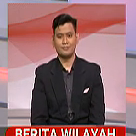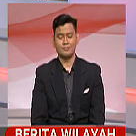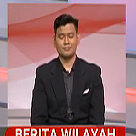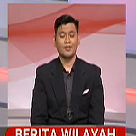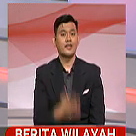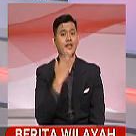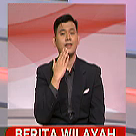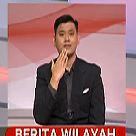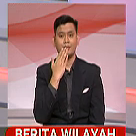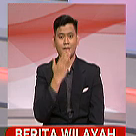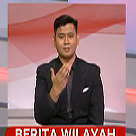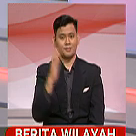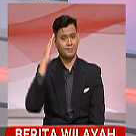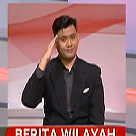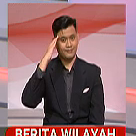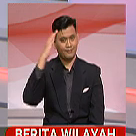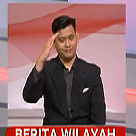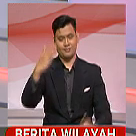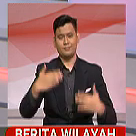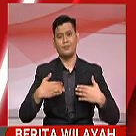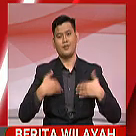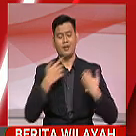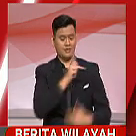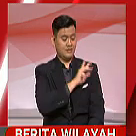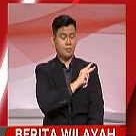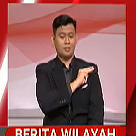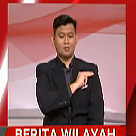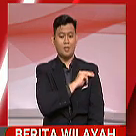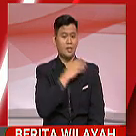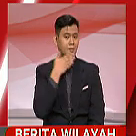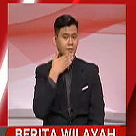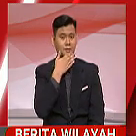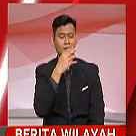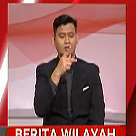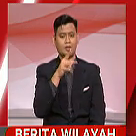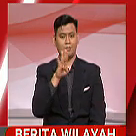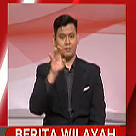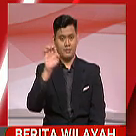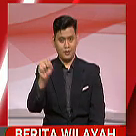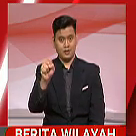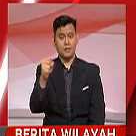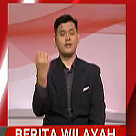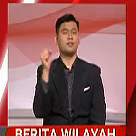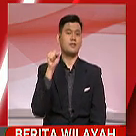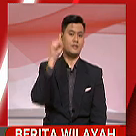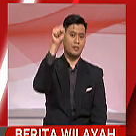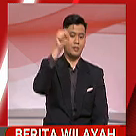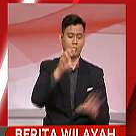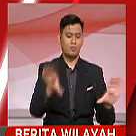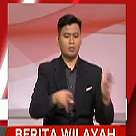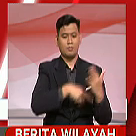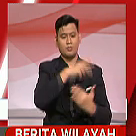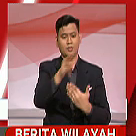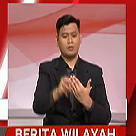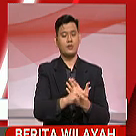Miza, terima kasih. Salam sejahtera. Kementerian Belia dan Sukan KBS Sabah akan merancang beberapa program dan aktiviti